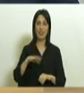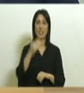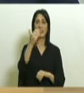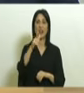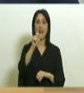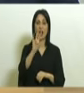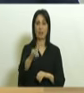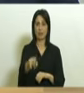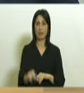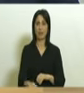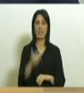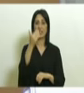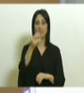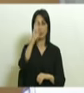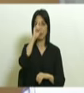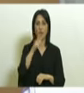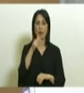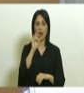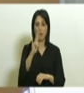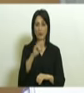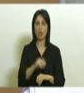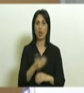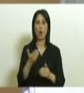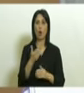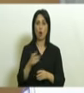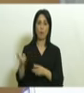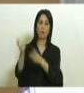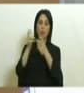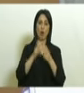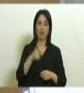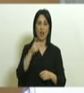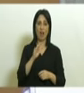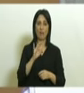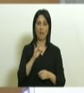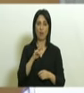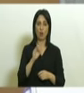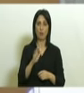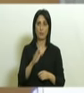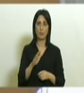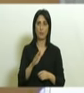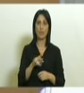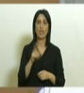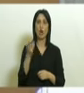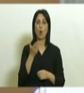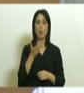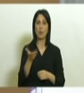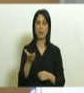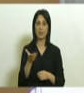თქვენგან, თქვენი მთავრობისაგან, რომელმაც შემოიყვანა გავრილოვი და